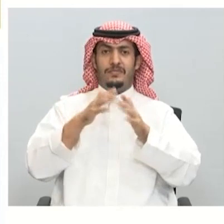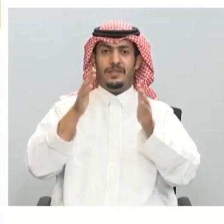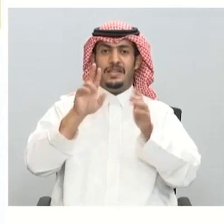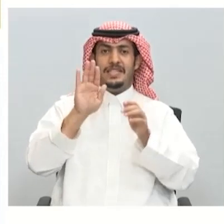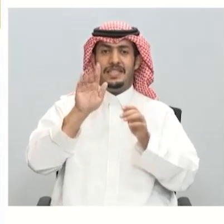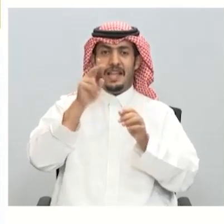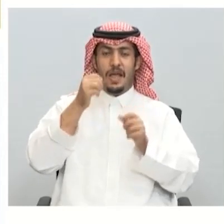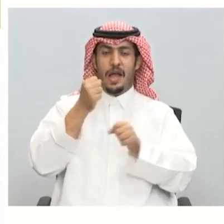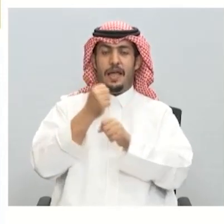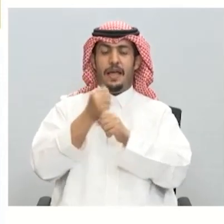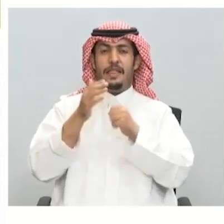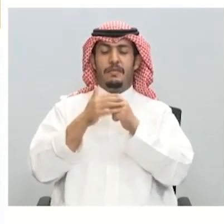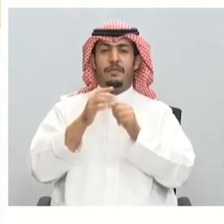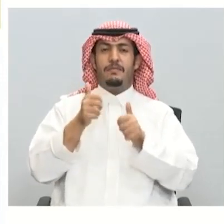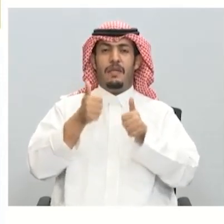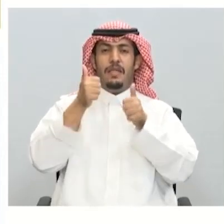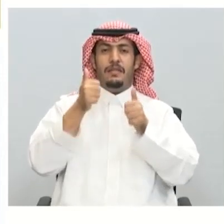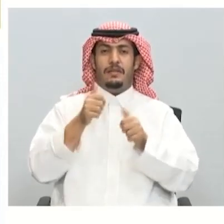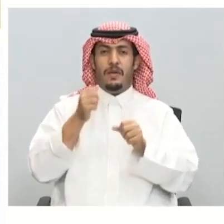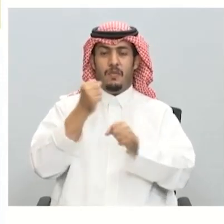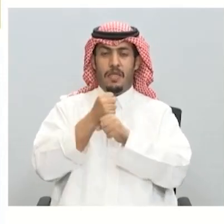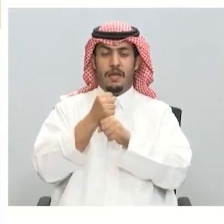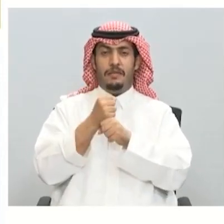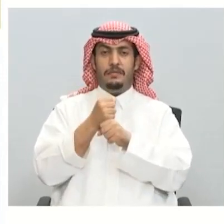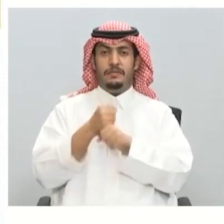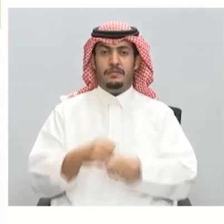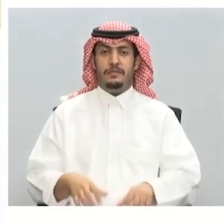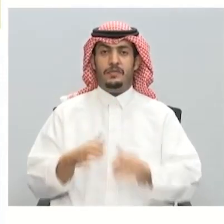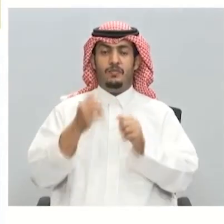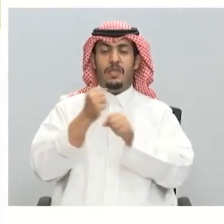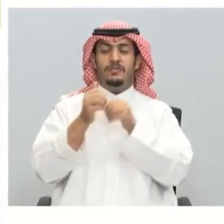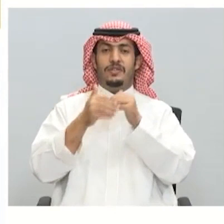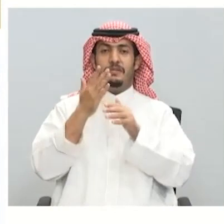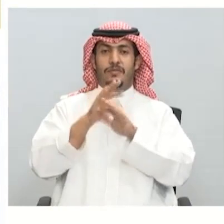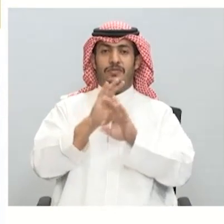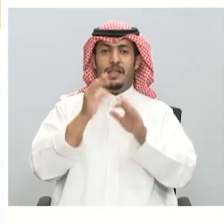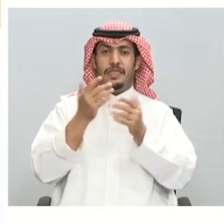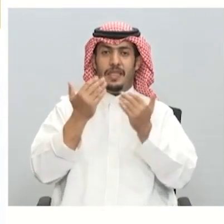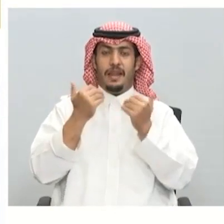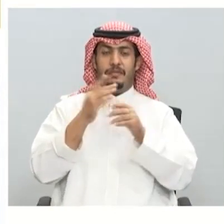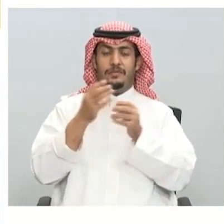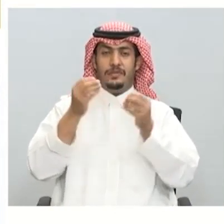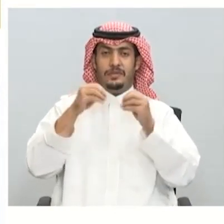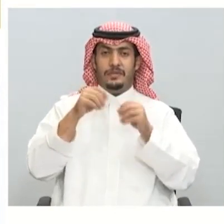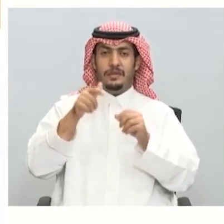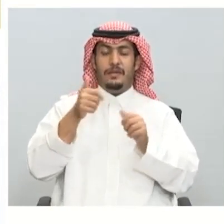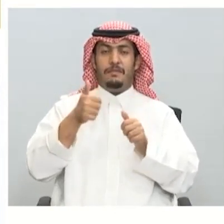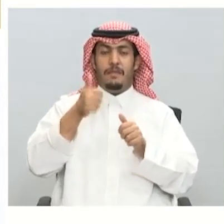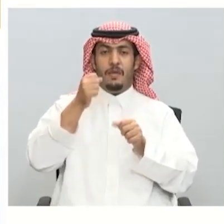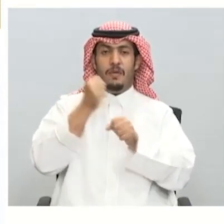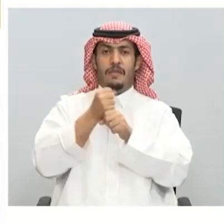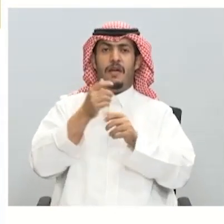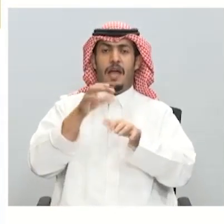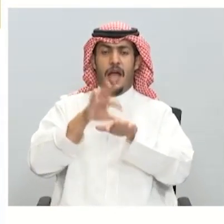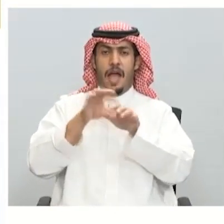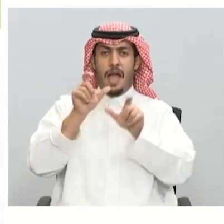السلع والخدمات تنشا بالتاكيد وظائف جديده لتلبيه الطلب المتزايد وهكذا يتم توظيف